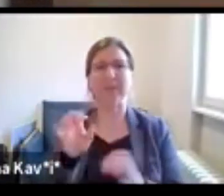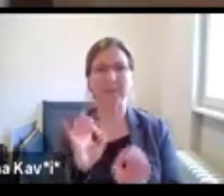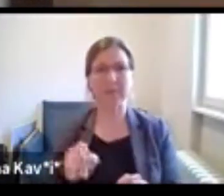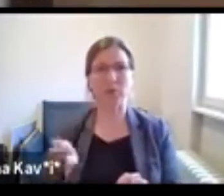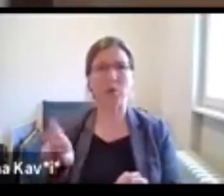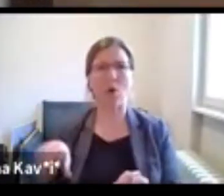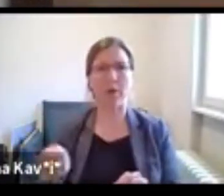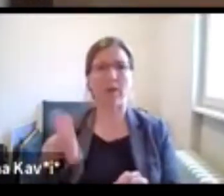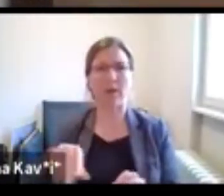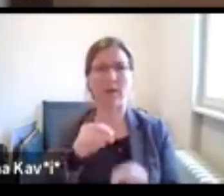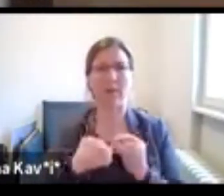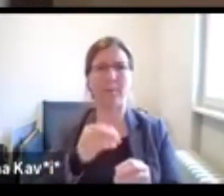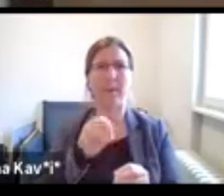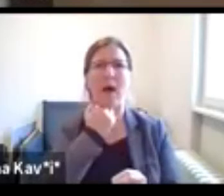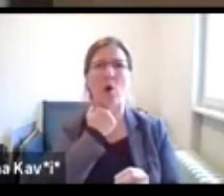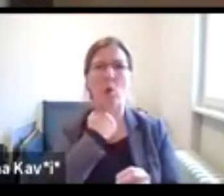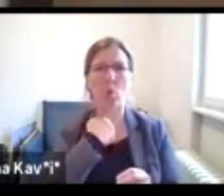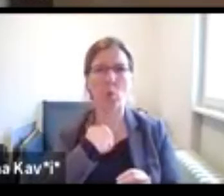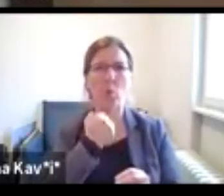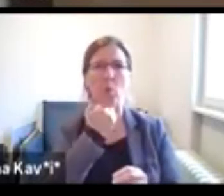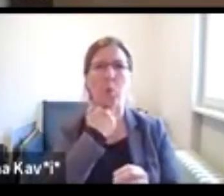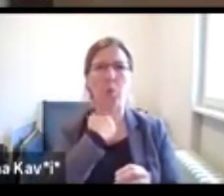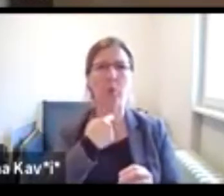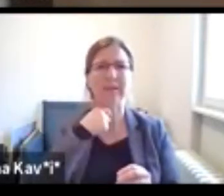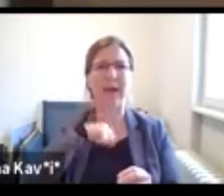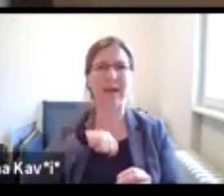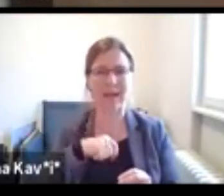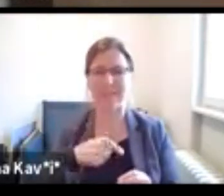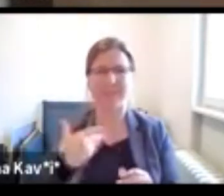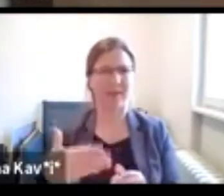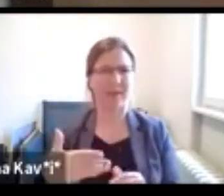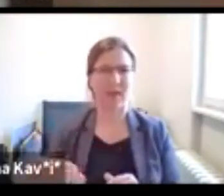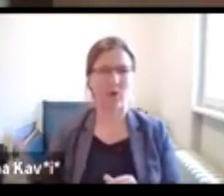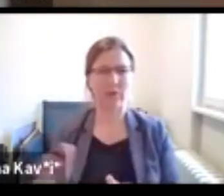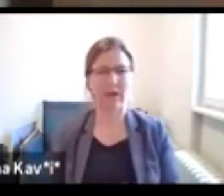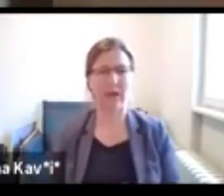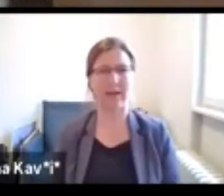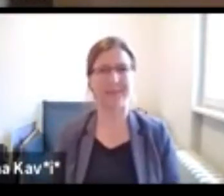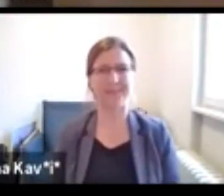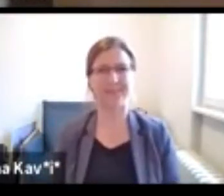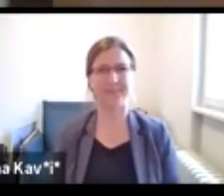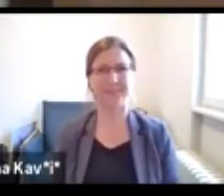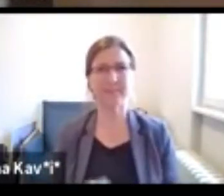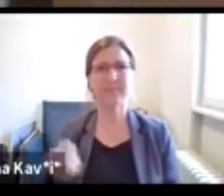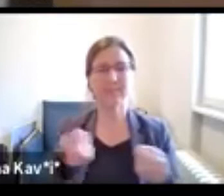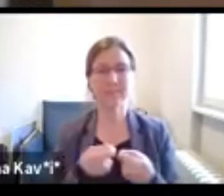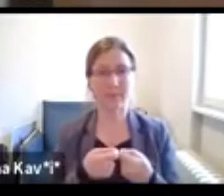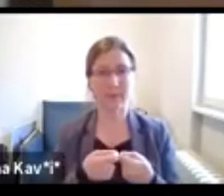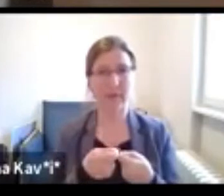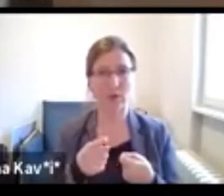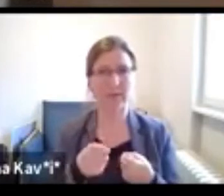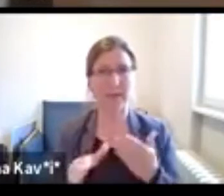gutanjem, s tim dijelom motorike i tako dalje. Znači, kada govorimo o samoj pomoći